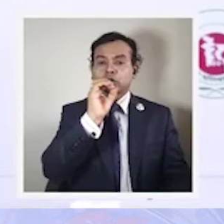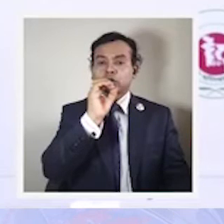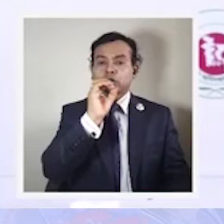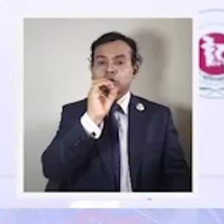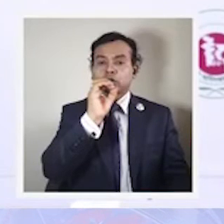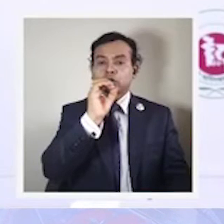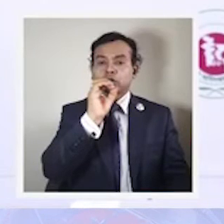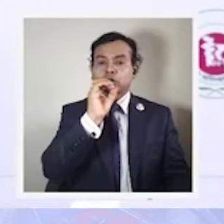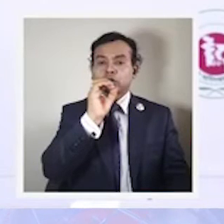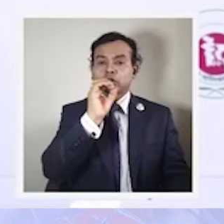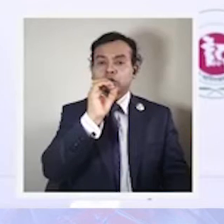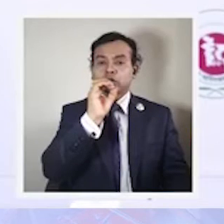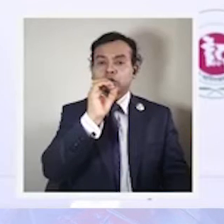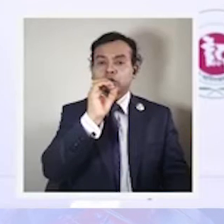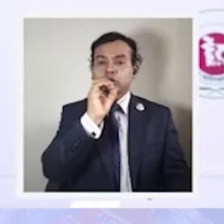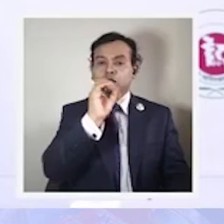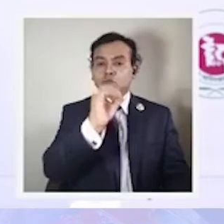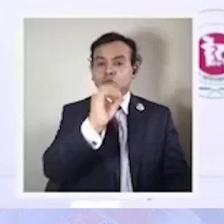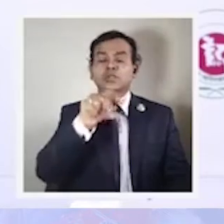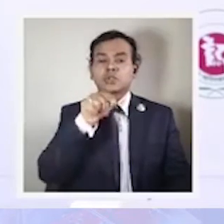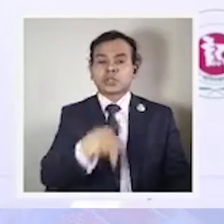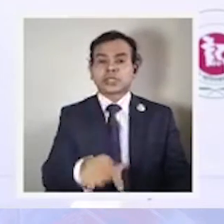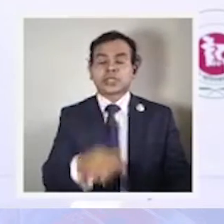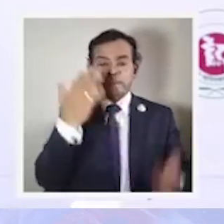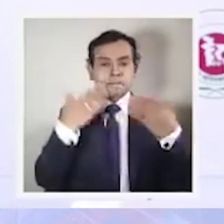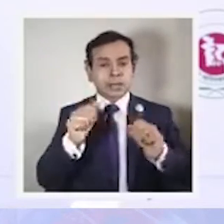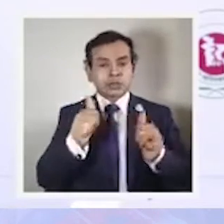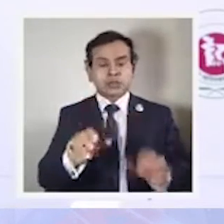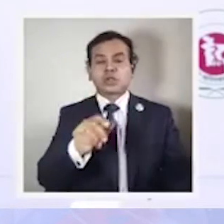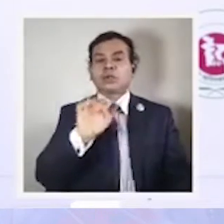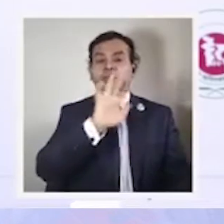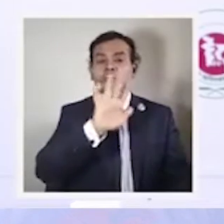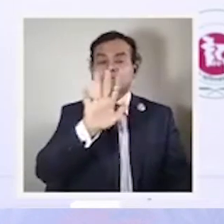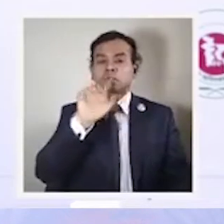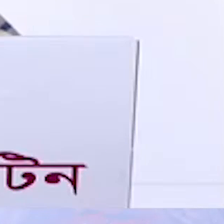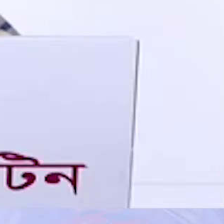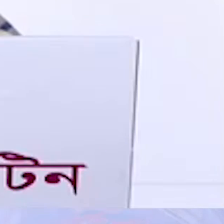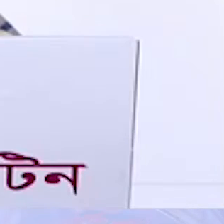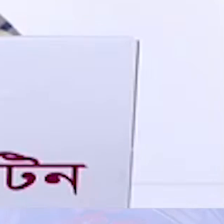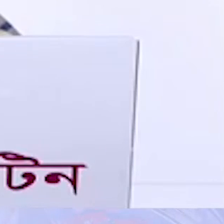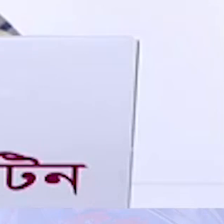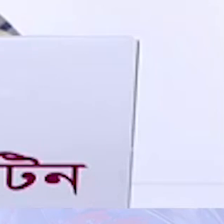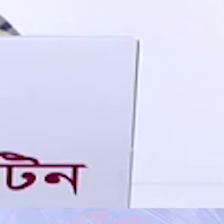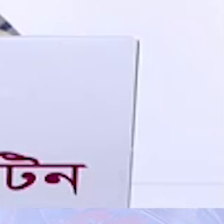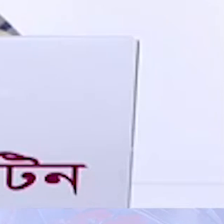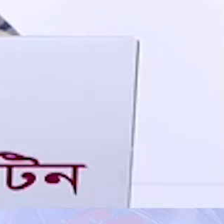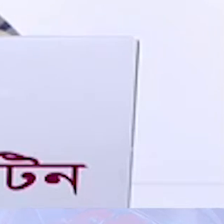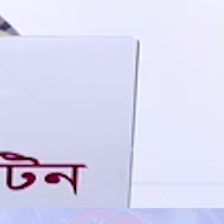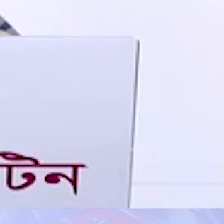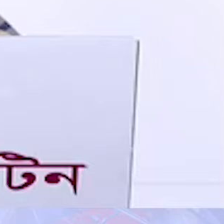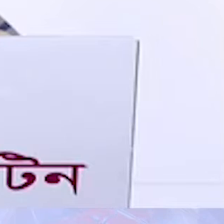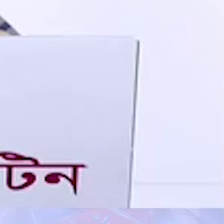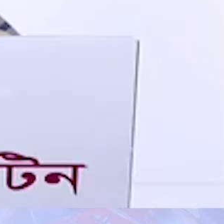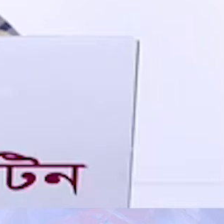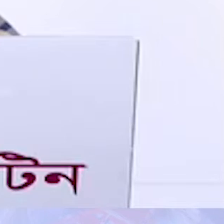৪ জন ছিলেন। ২৪ ঘন্টায় মৃত্যুবরণ করেছেন ৫০ জন, এ পর্যন্ত ২৮০১ জন। যারা মৃত্যুবরণ করেছেন ২৪